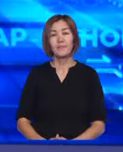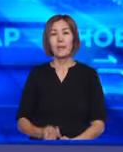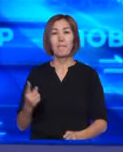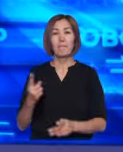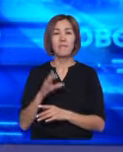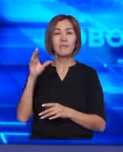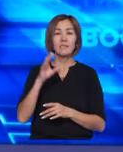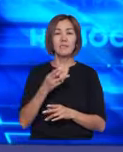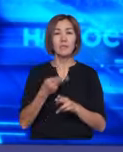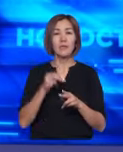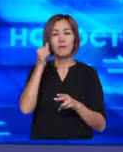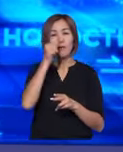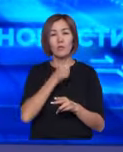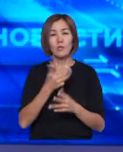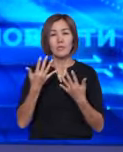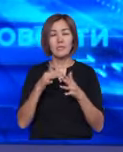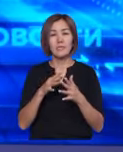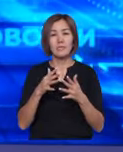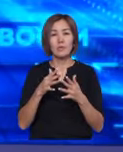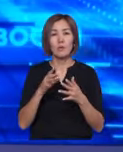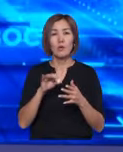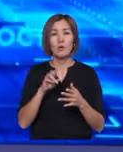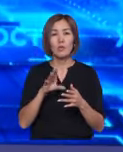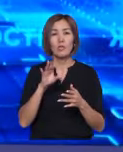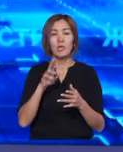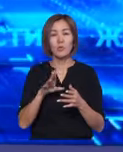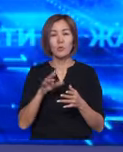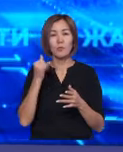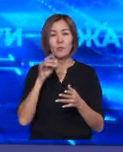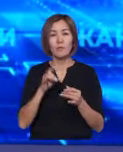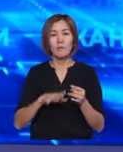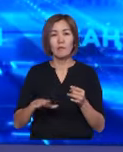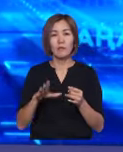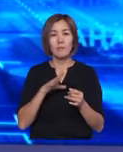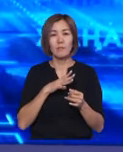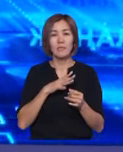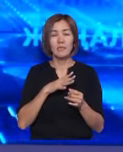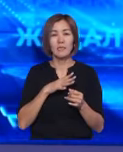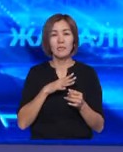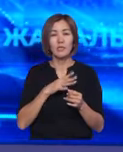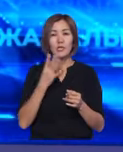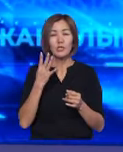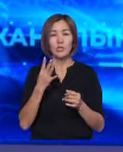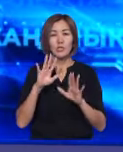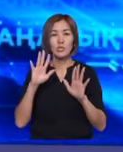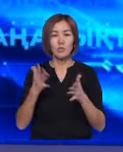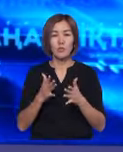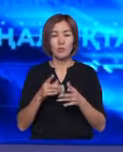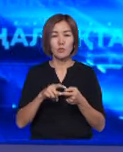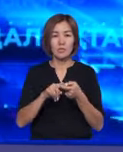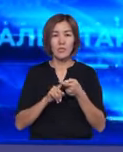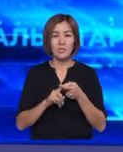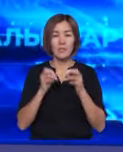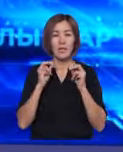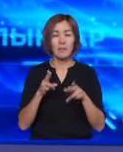1 сентября текущего года в сельском округе Улькен-Аксу Уйгурского района были зафиксированы 4 случая